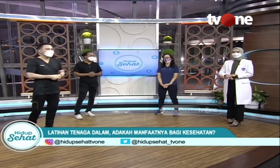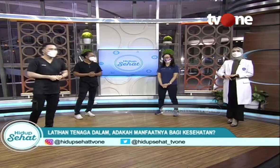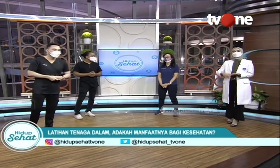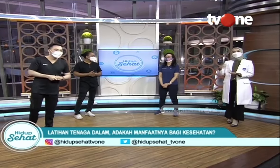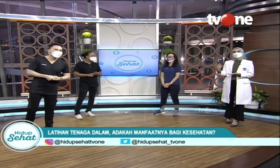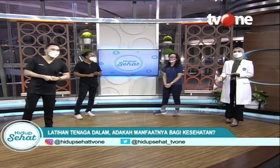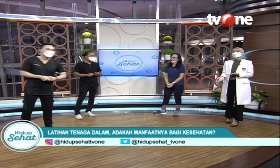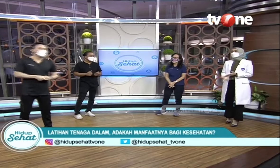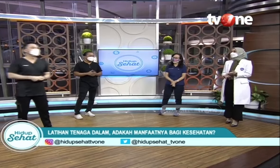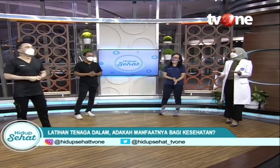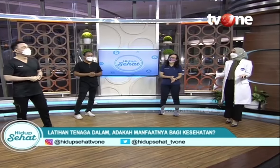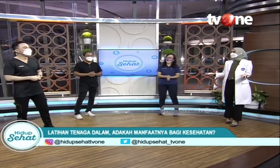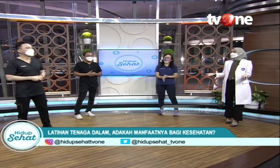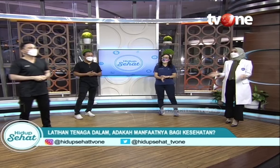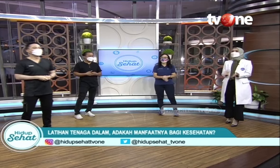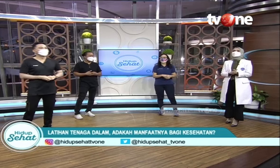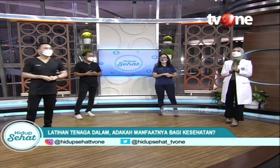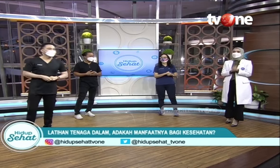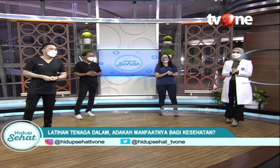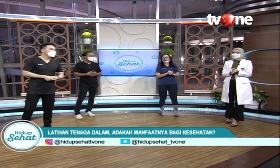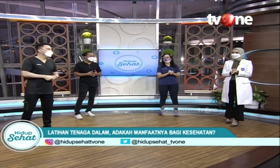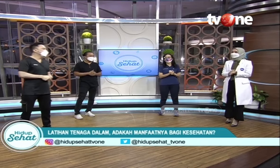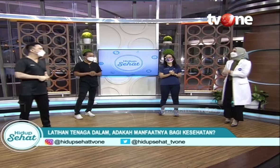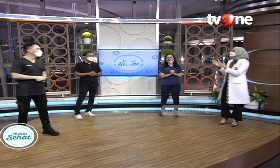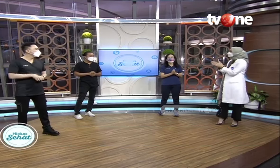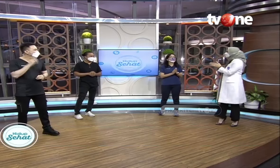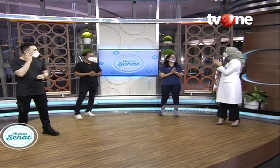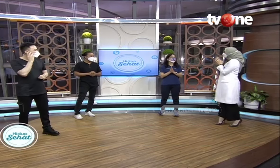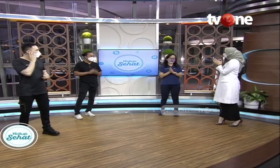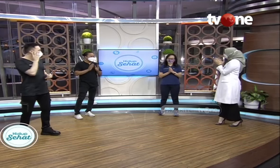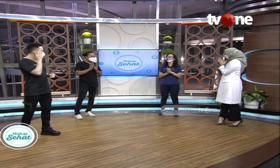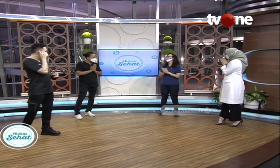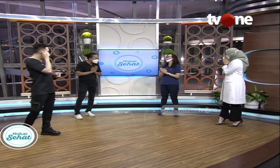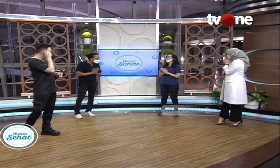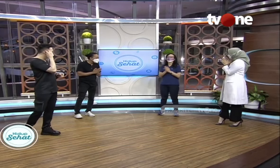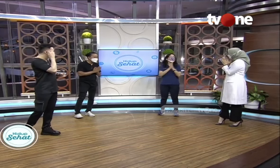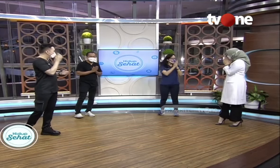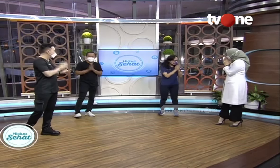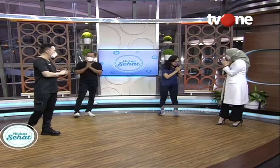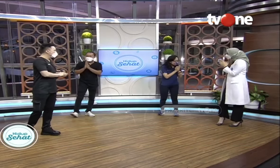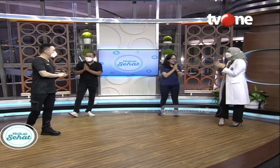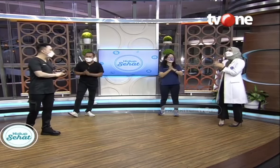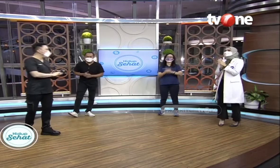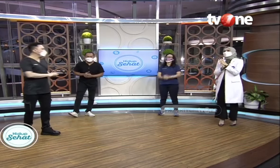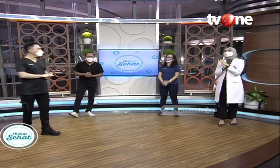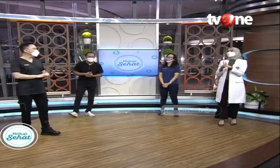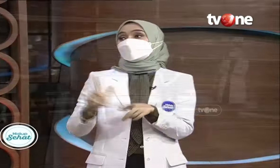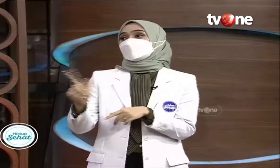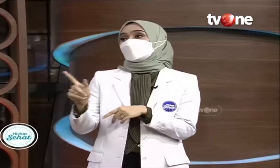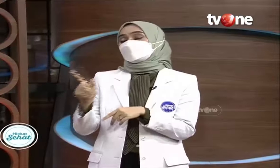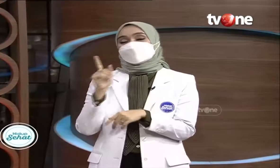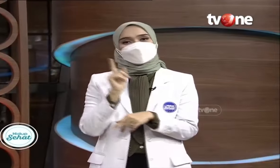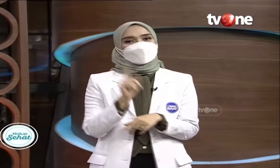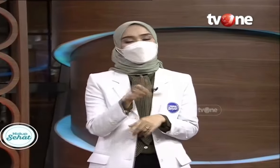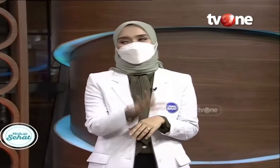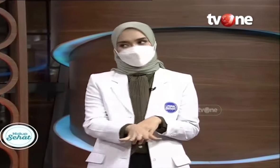membahas tentang latihan tenaga dalam teknik pernapasan dan manfaatnya untuk kesehatan terima kasih banyak untuk Mas Ageng dan juga Dr Sofia terima kasih